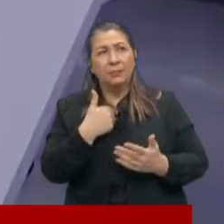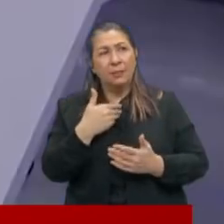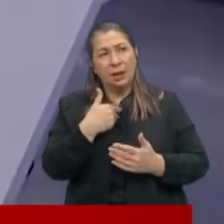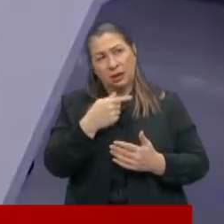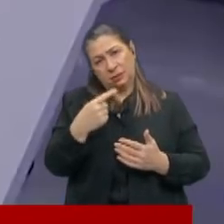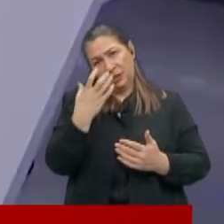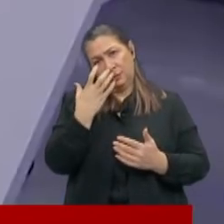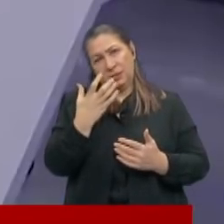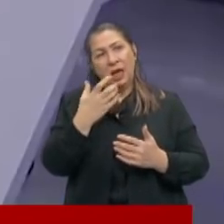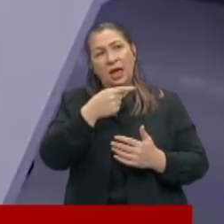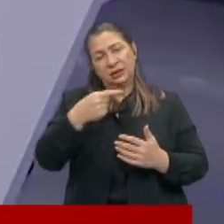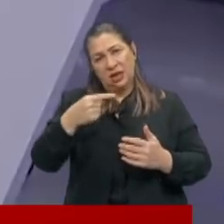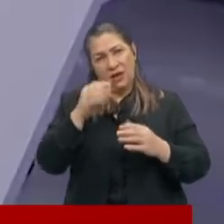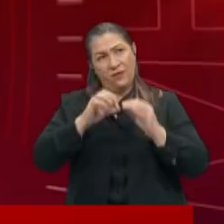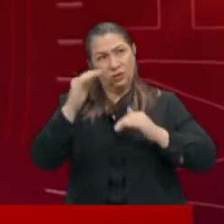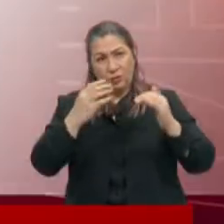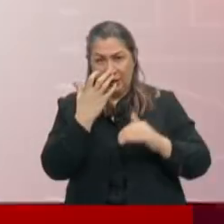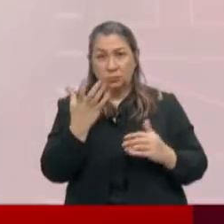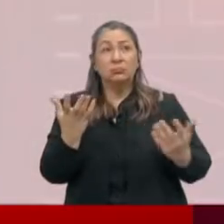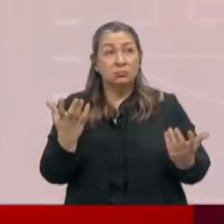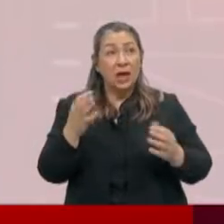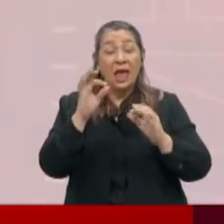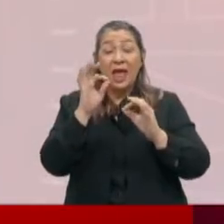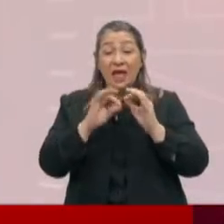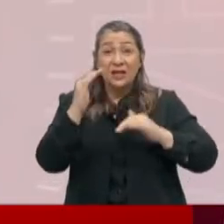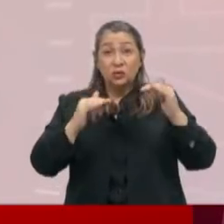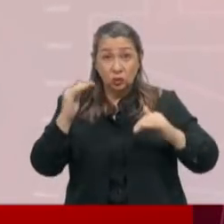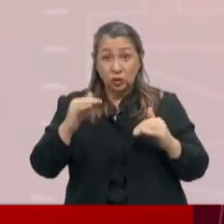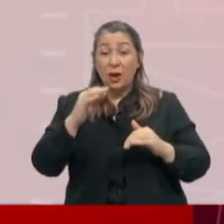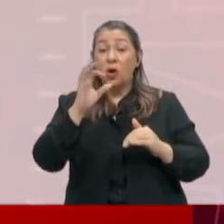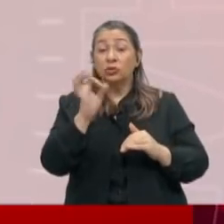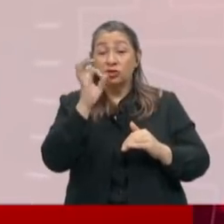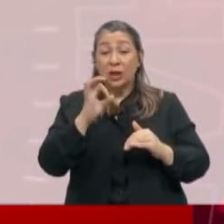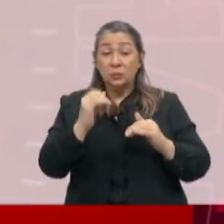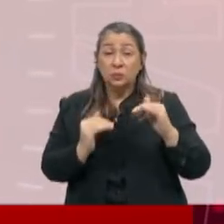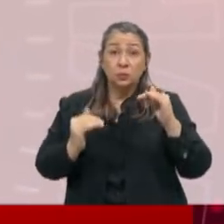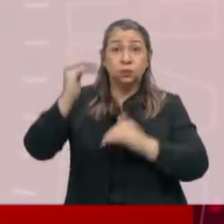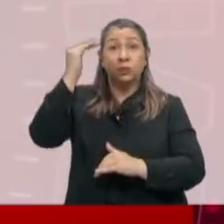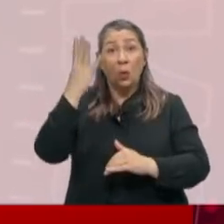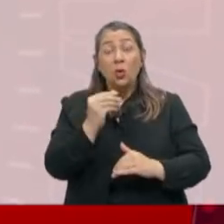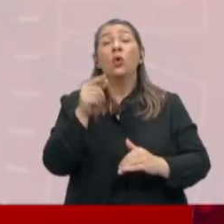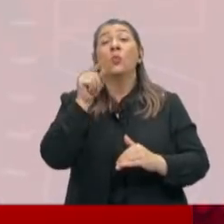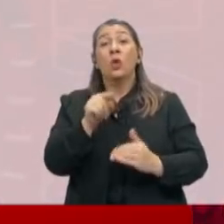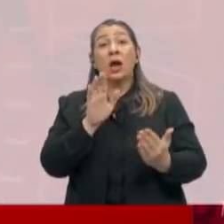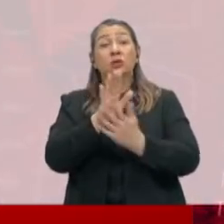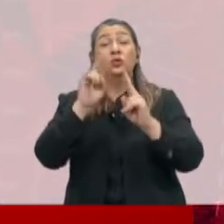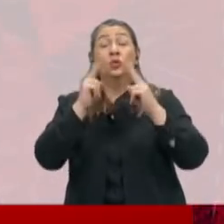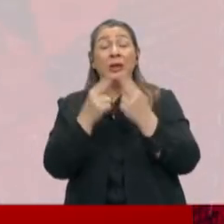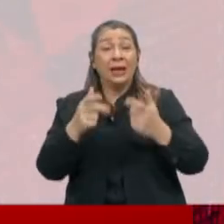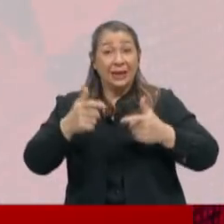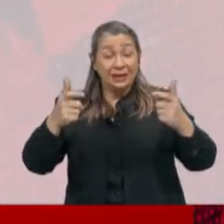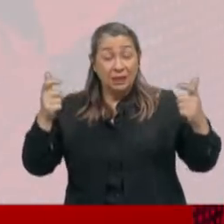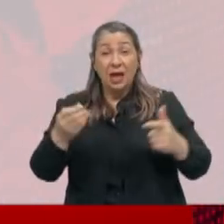beklerim. Ocak ayında eksi enflasyon bekliyorsunuz o zaman. Enflasyonun Ocak ayında pik noktaya ulaşmasını, buna karşın dünyadaki